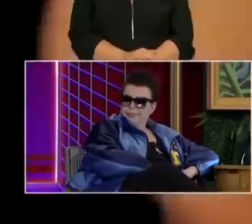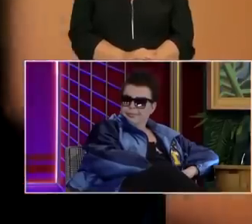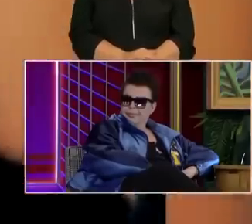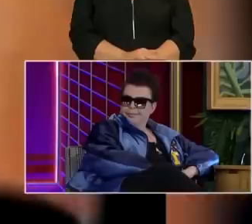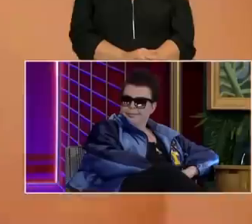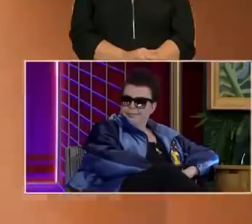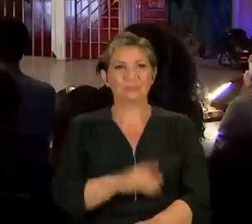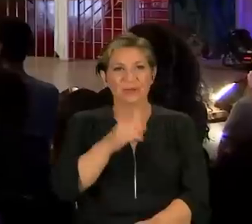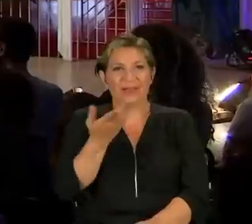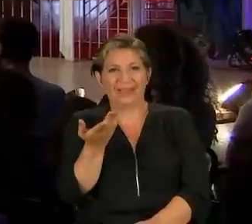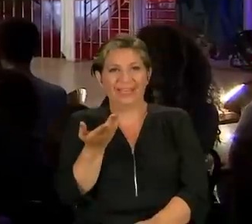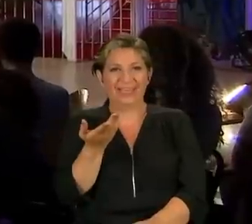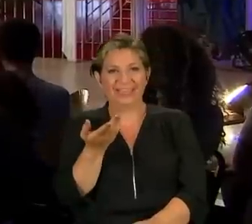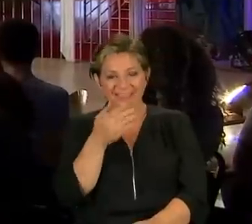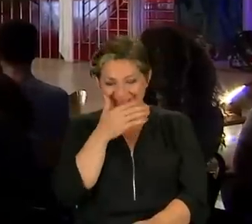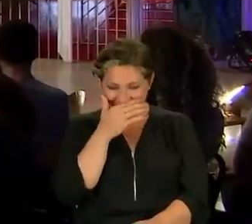Dur. Bu ne ayol?